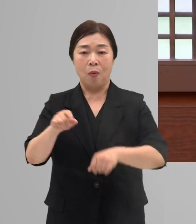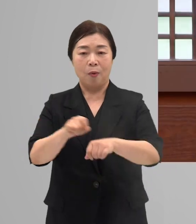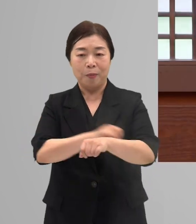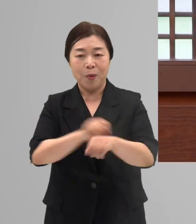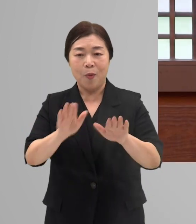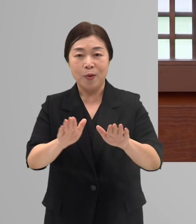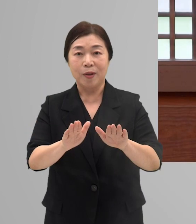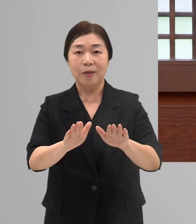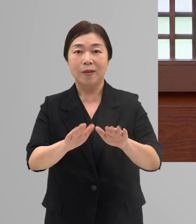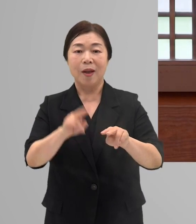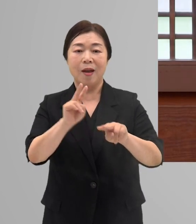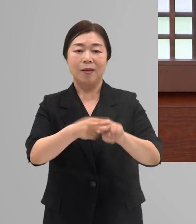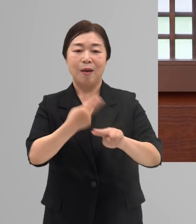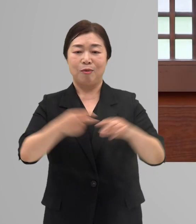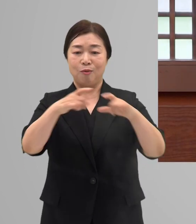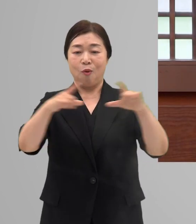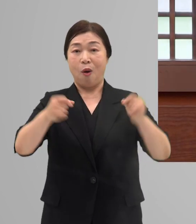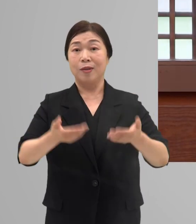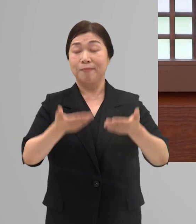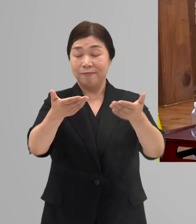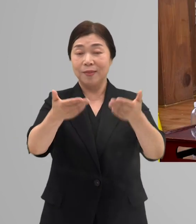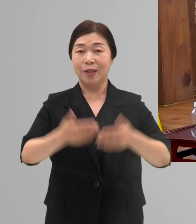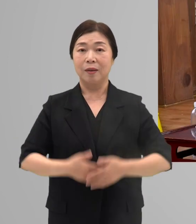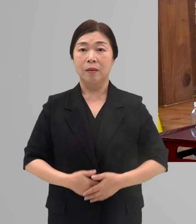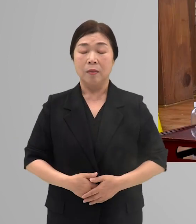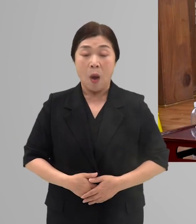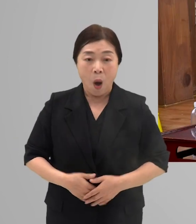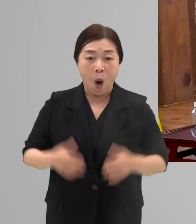우승자에게 상품권을 증정하도록 하겠습니다.